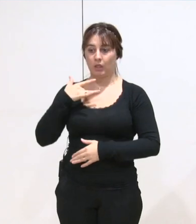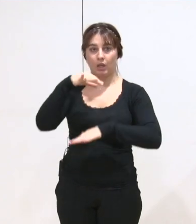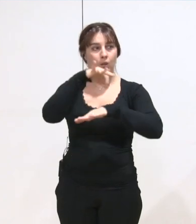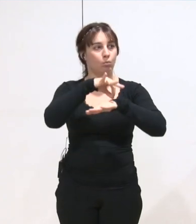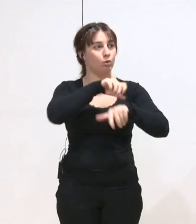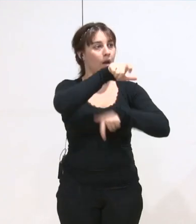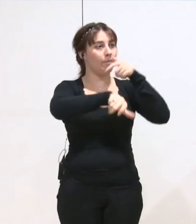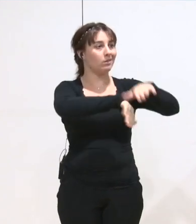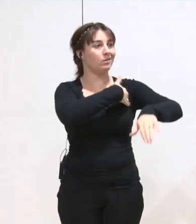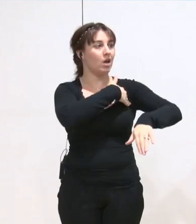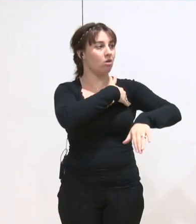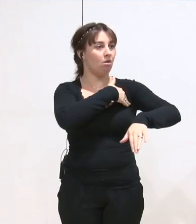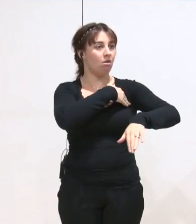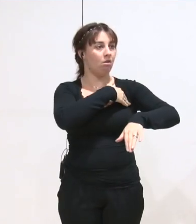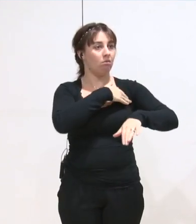des agents et de protection sociale.